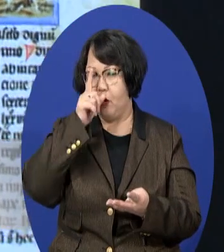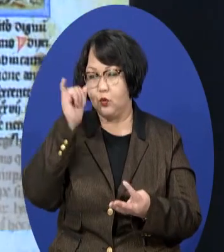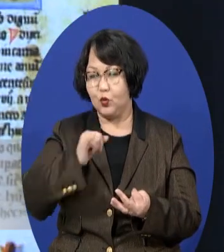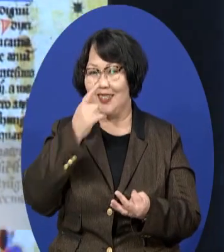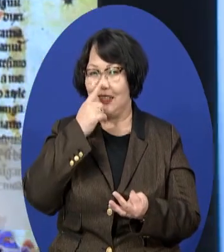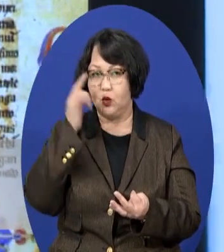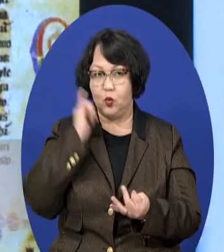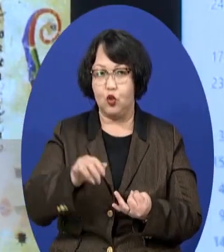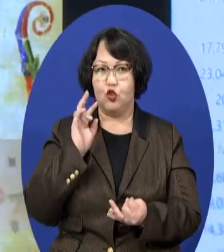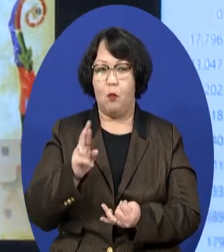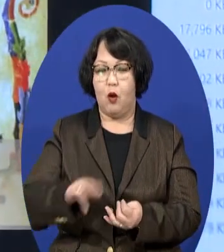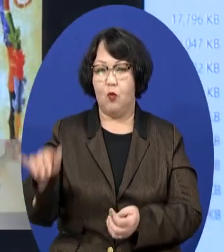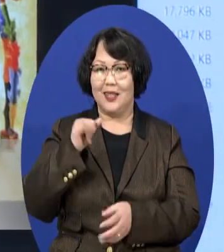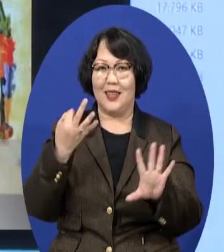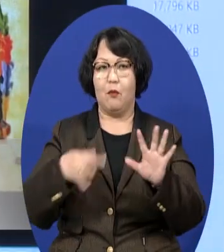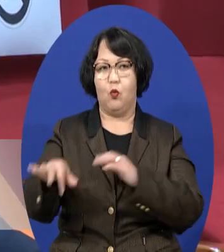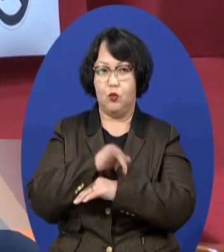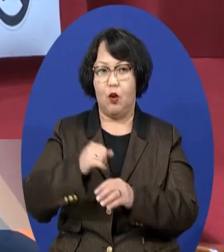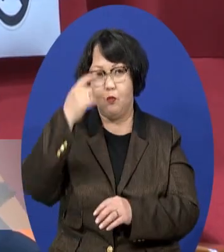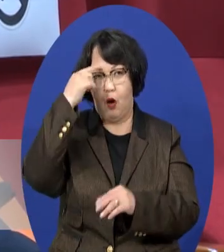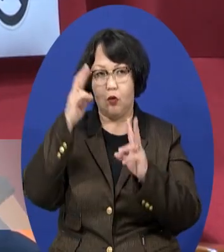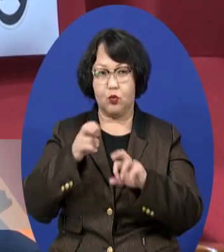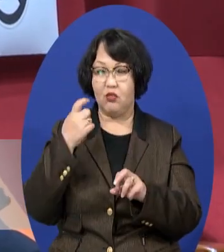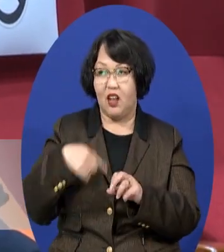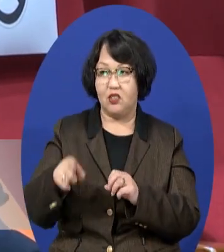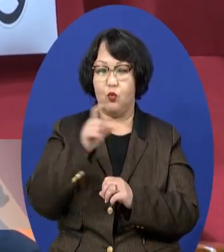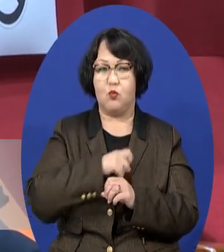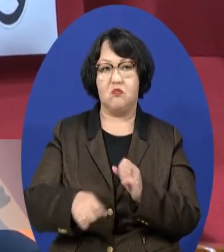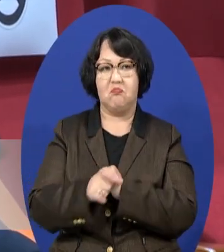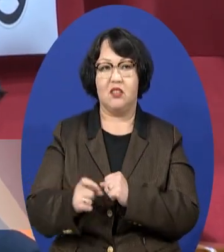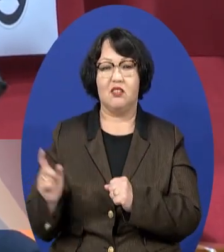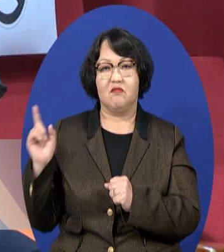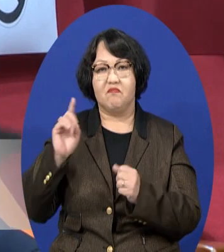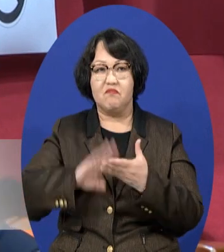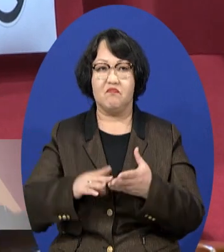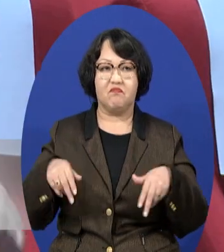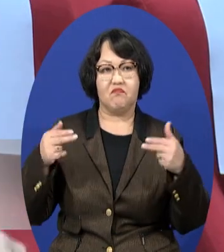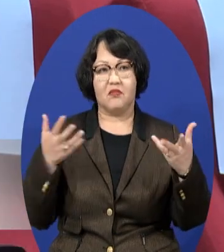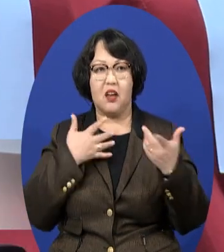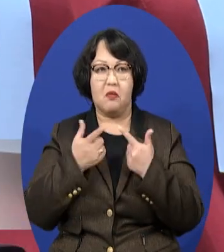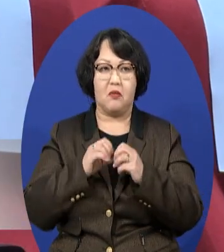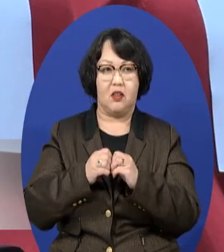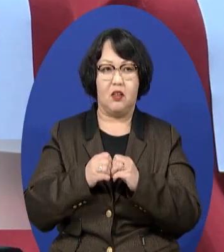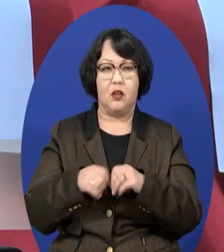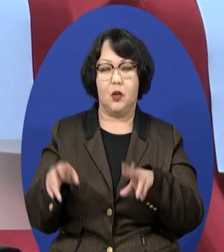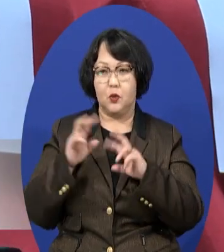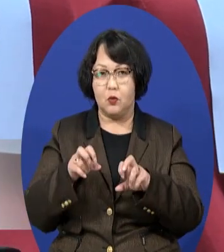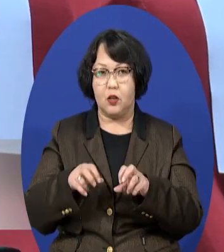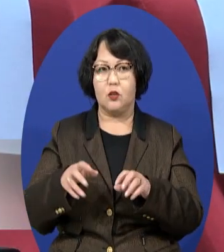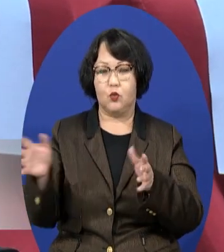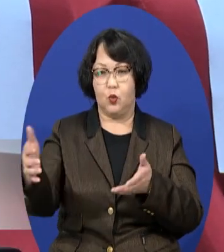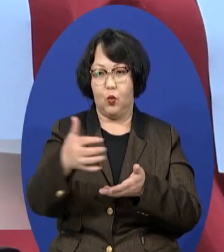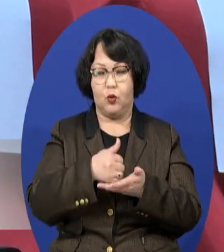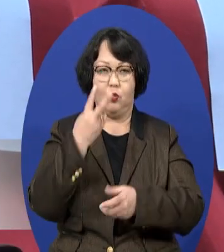Найрамд Хятад Ард улс, Япон зэрэг 8 улсын монгол судлаач танилцуулж энэ хурлд оролцож байна. За энэ хурл болон судлах, цуглуулах